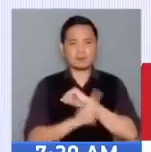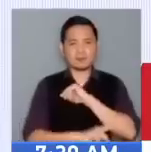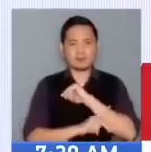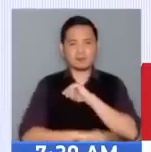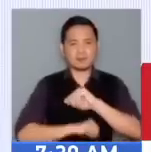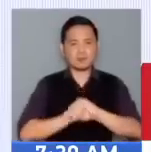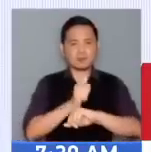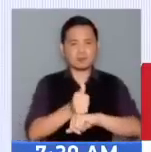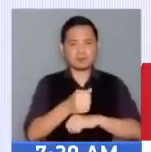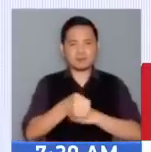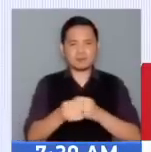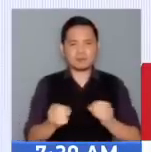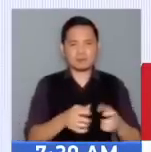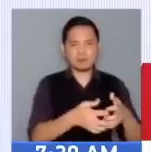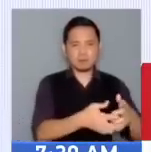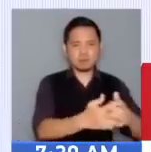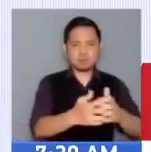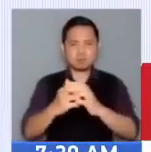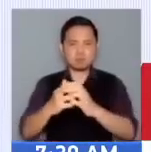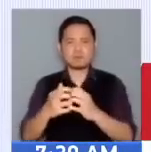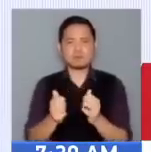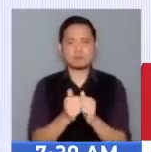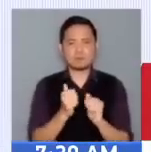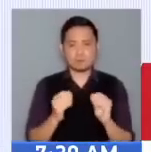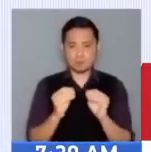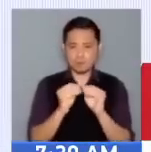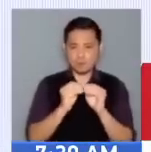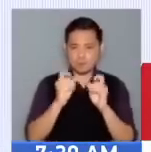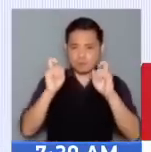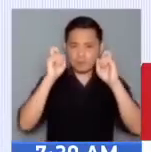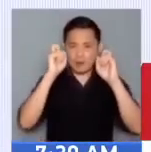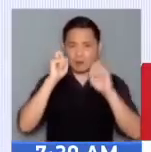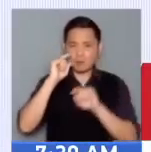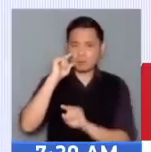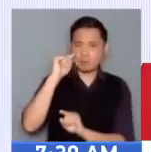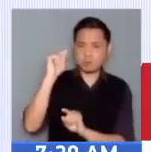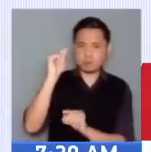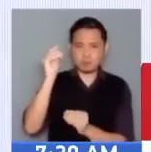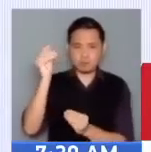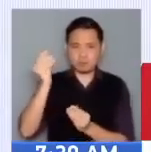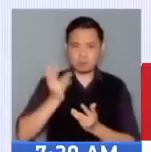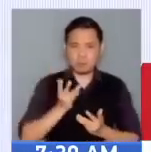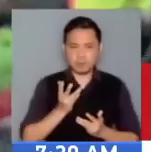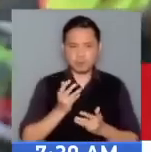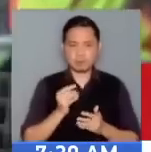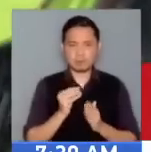na ngayon yung pagre-report ng ating mga kababayan.